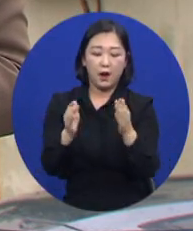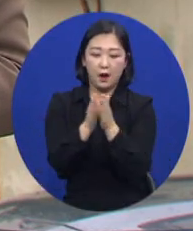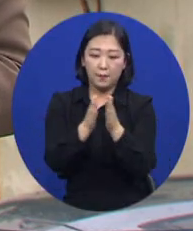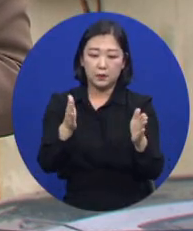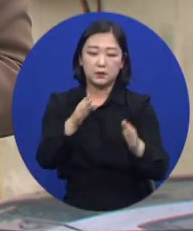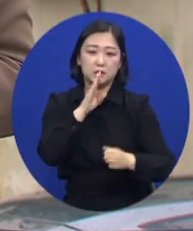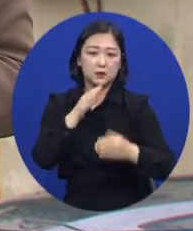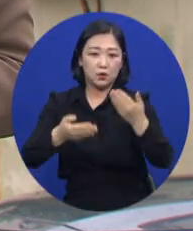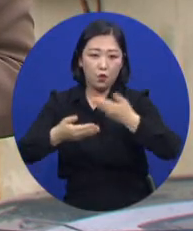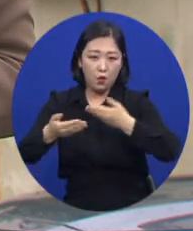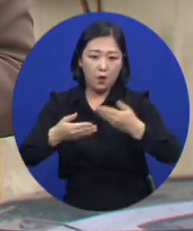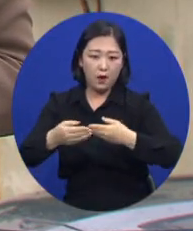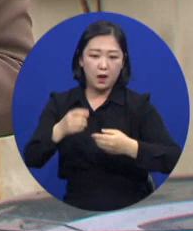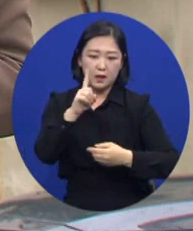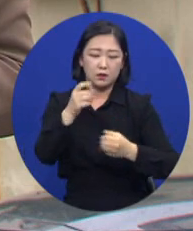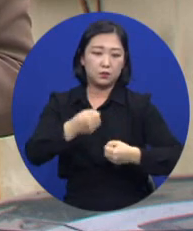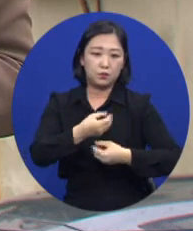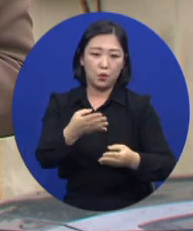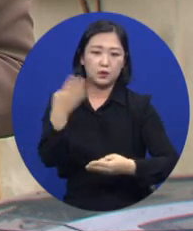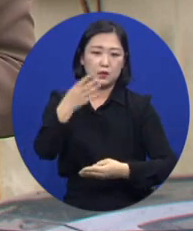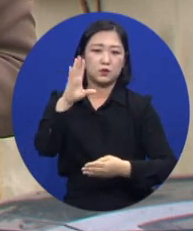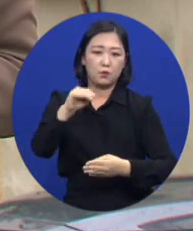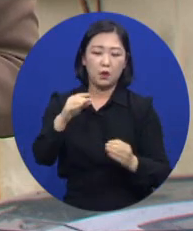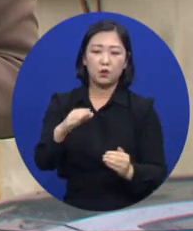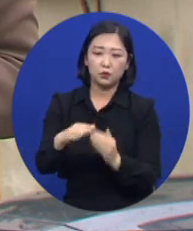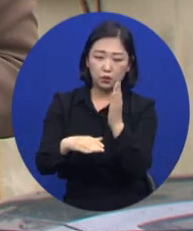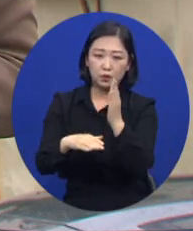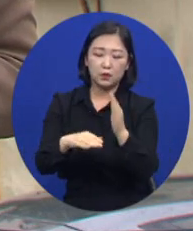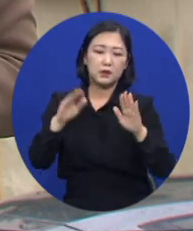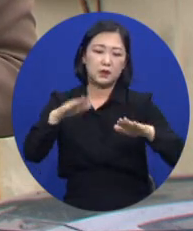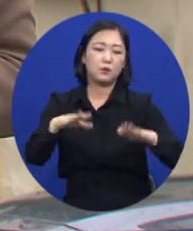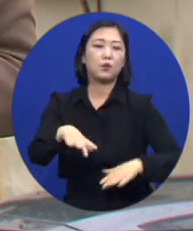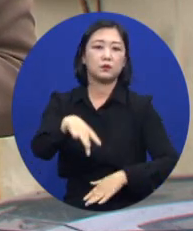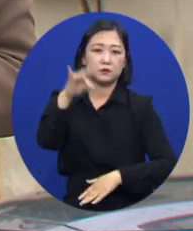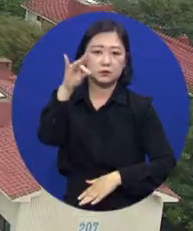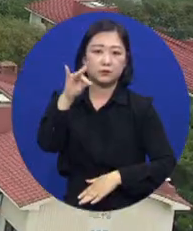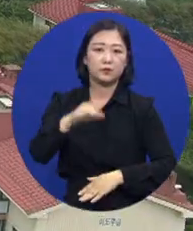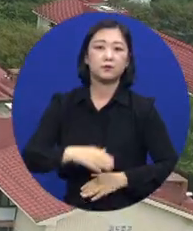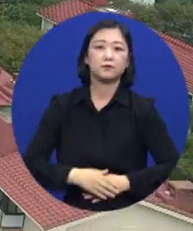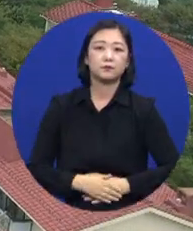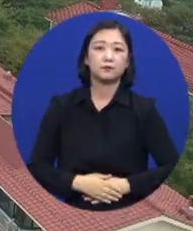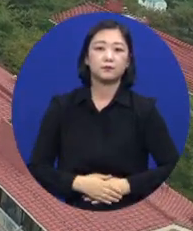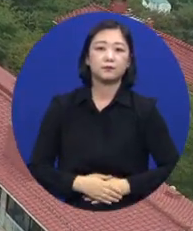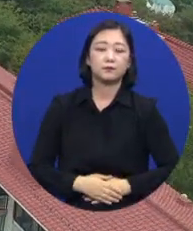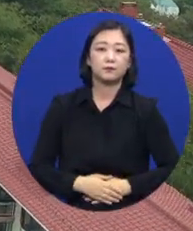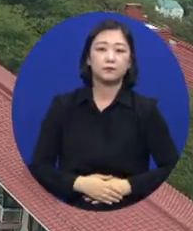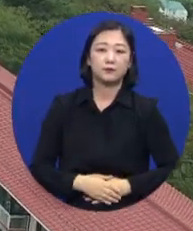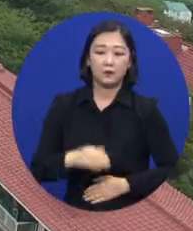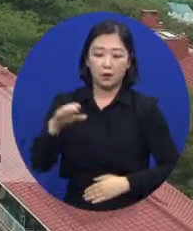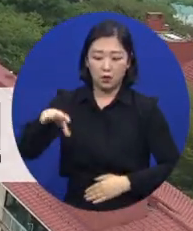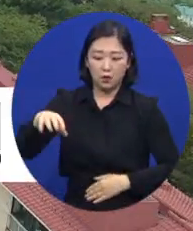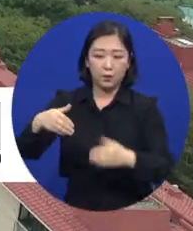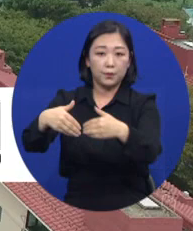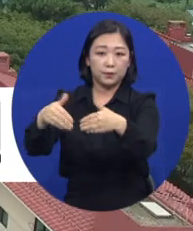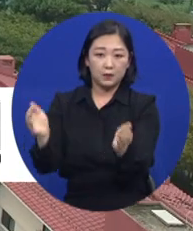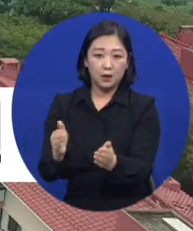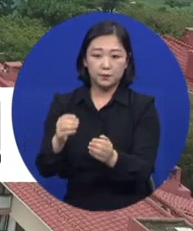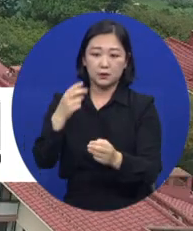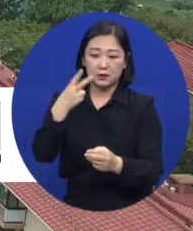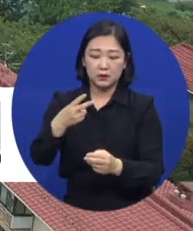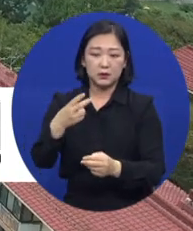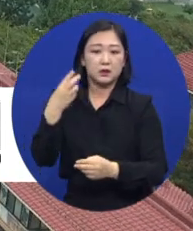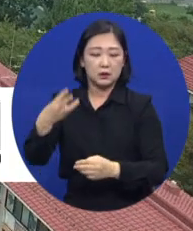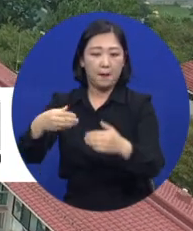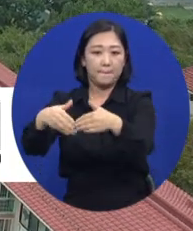가격이 3.3제곱미터에 4천만 원을 넘어선 것은 이번이 처음입니다. 바로 옆 단지인 이도주공 2,